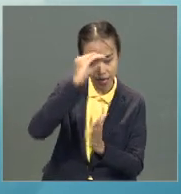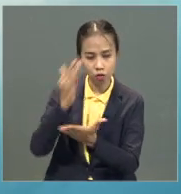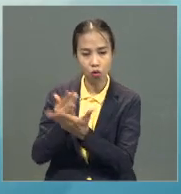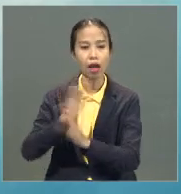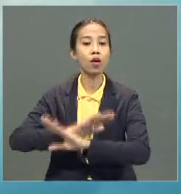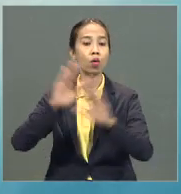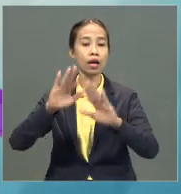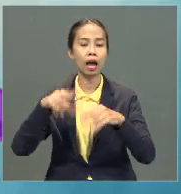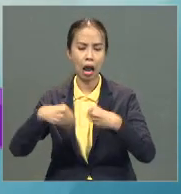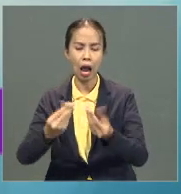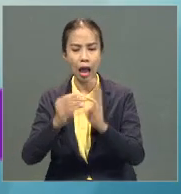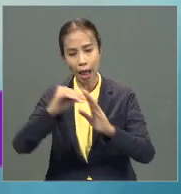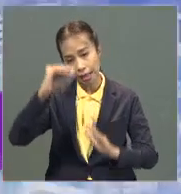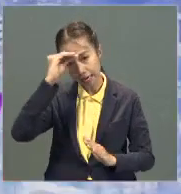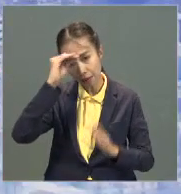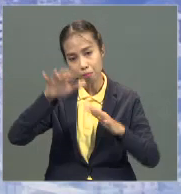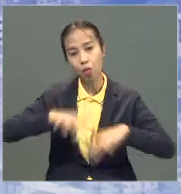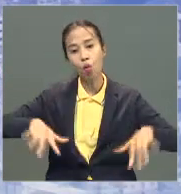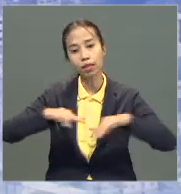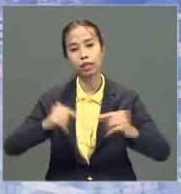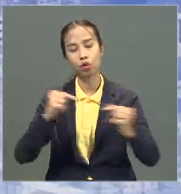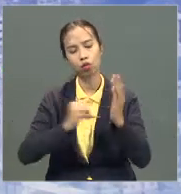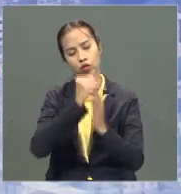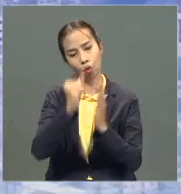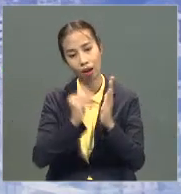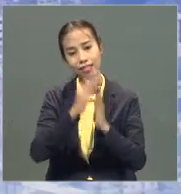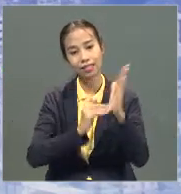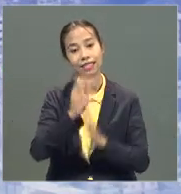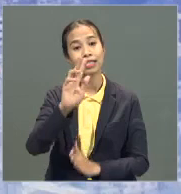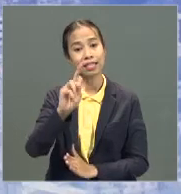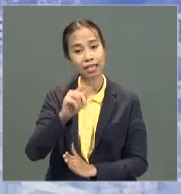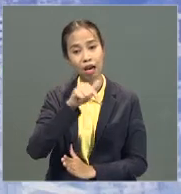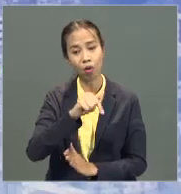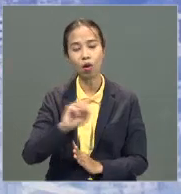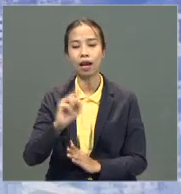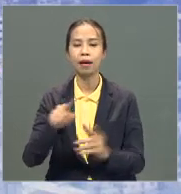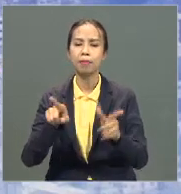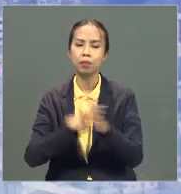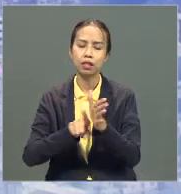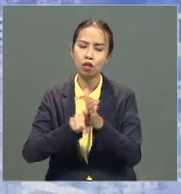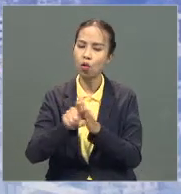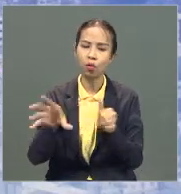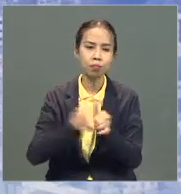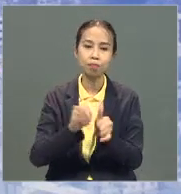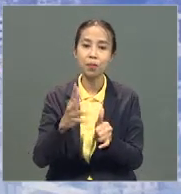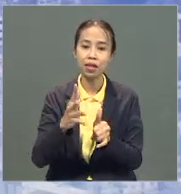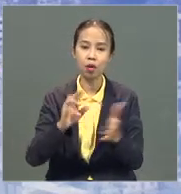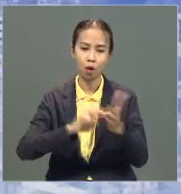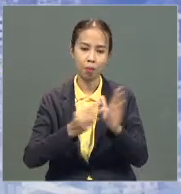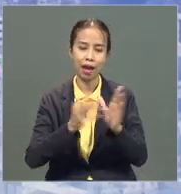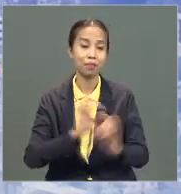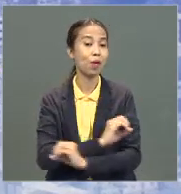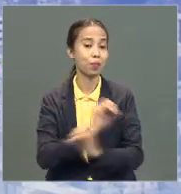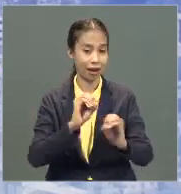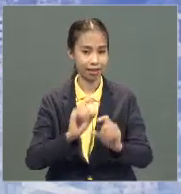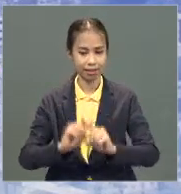ตามปกติในกรณีพื้นที่สีเขียวไม่มีผู้ติดเชื้อไม่พบการระบาดถึง90วันแล้วและจัดเป็นเมืองปลอดภัยจากโควิดแต่ว่